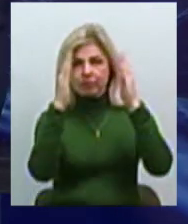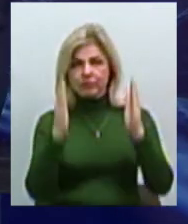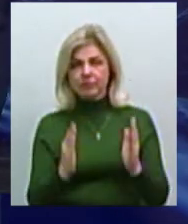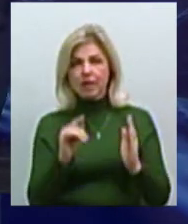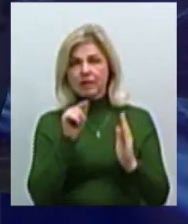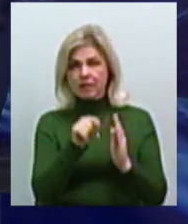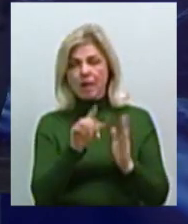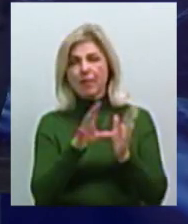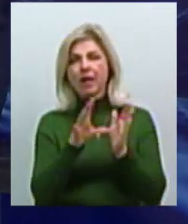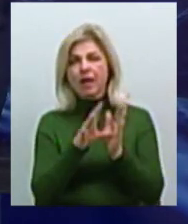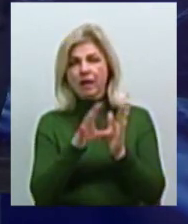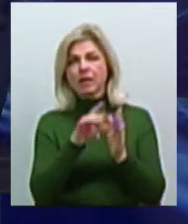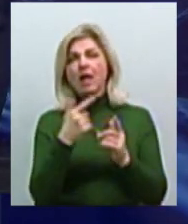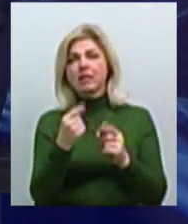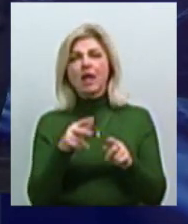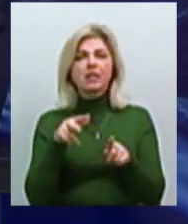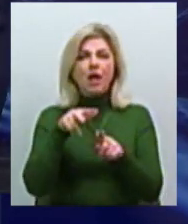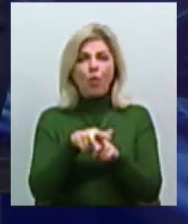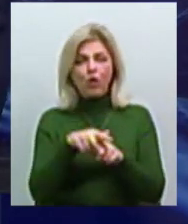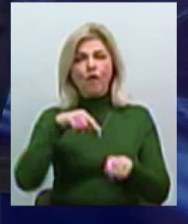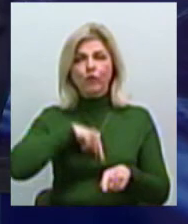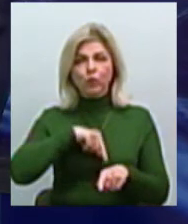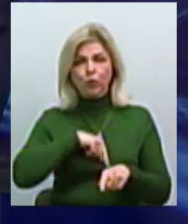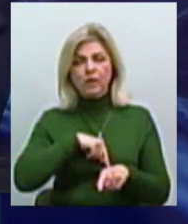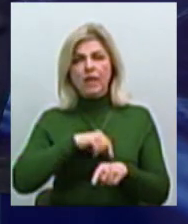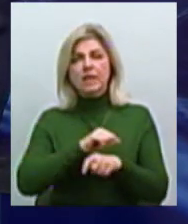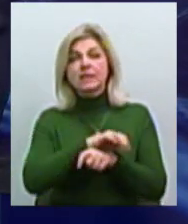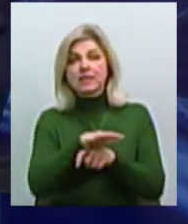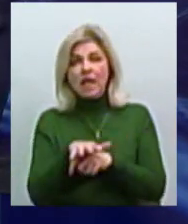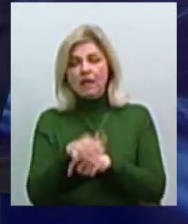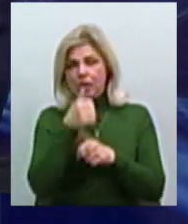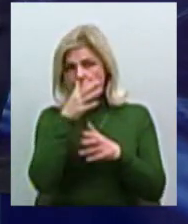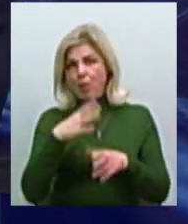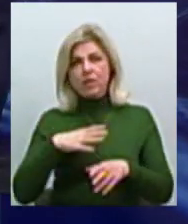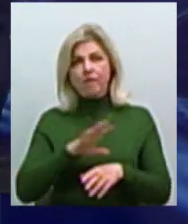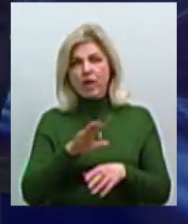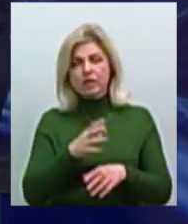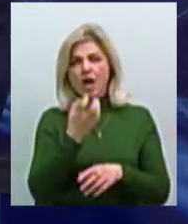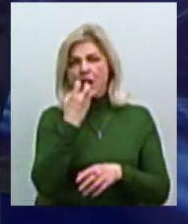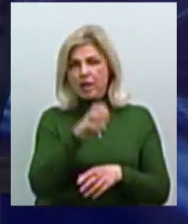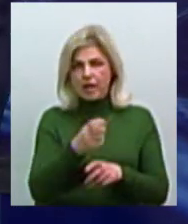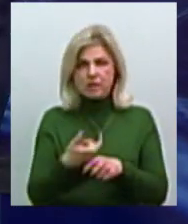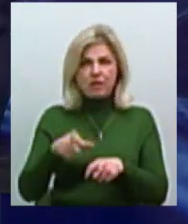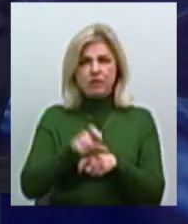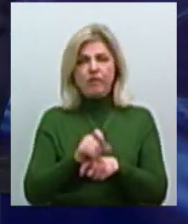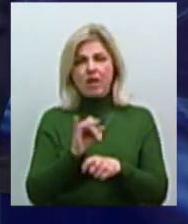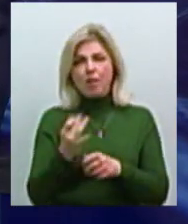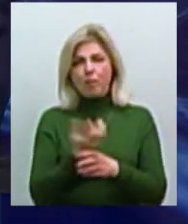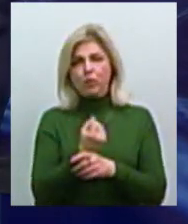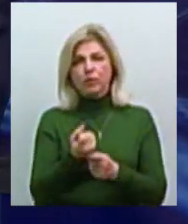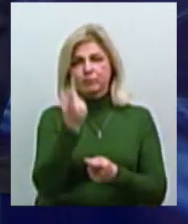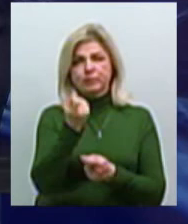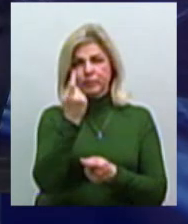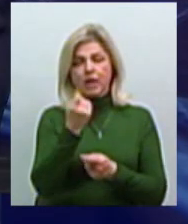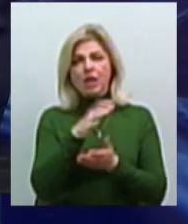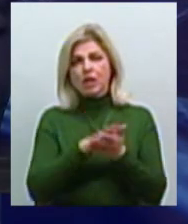при перенавантаженні внутрішніх сітей може не витримати, перегрітися і відбувається іскрення з подальшим